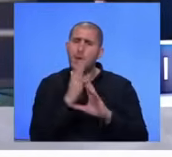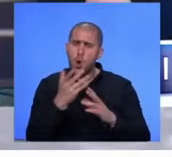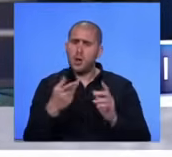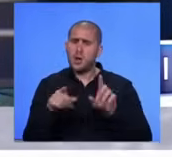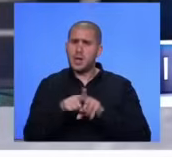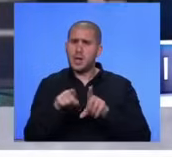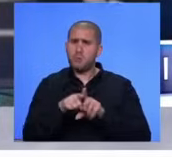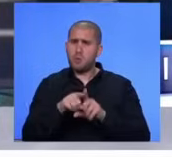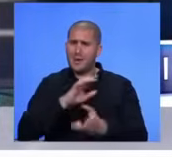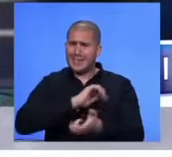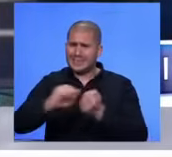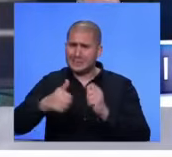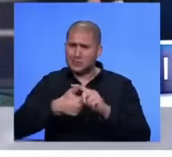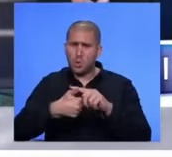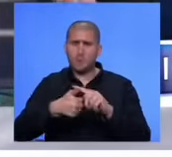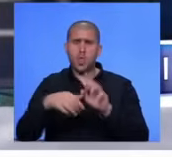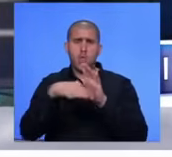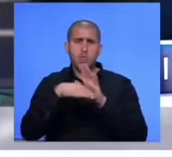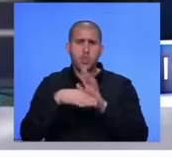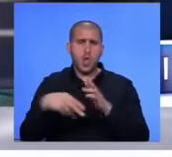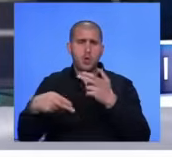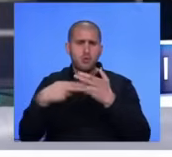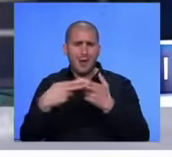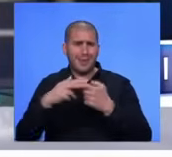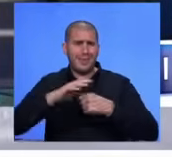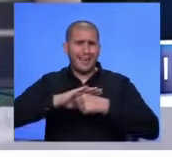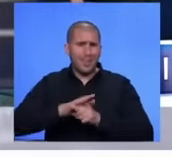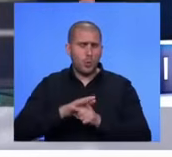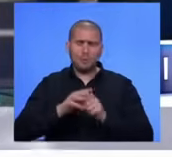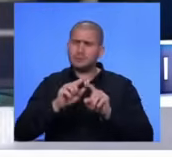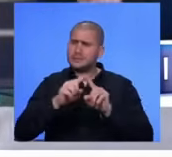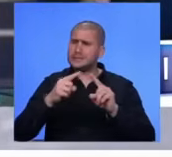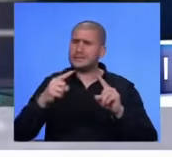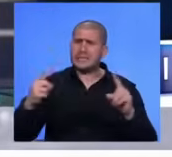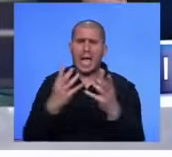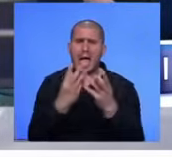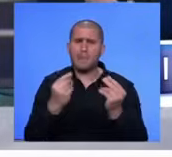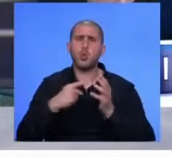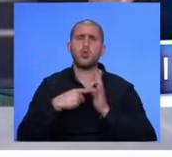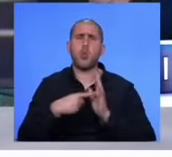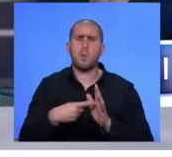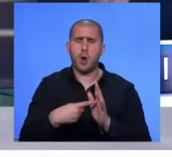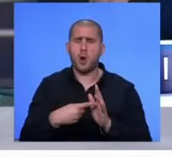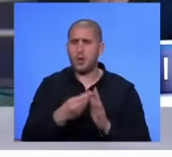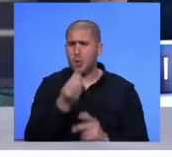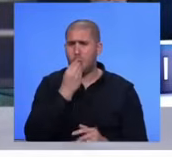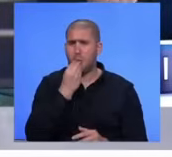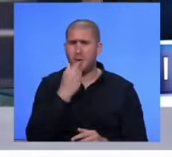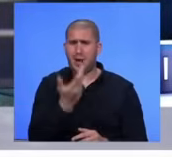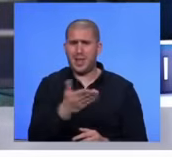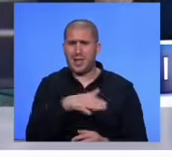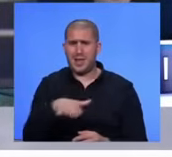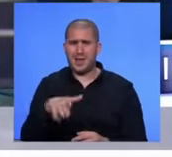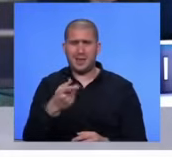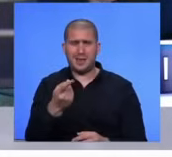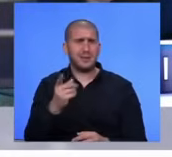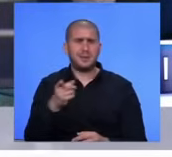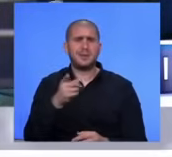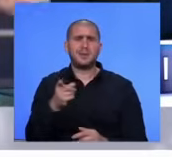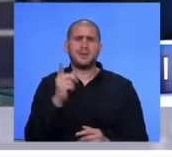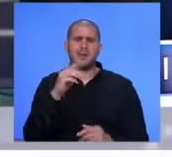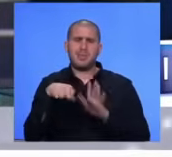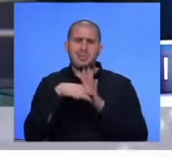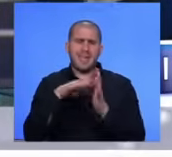סיכולים ממוקדים, נועל שכן, עינויים, אין ספור דוגמאות, אוכל לאותם מחבלים, תנאי קליעה